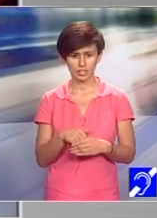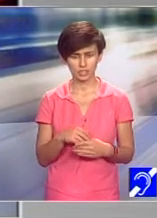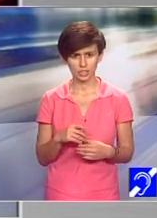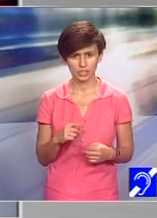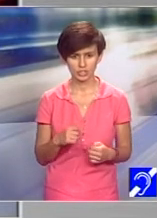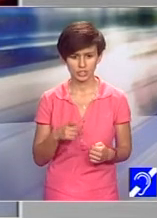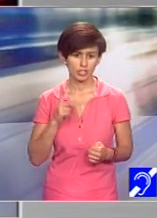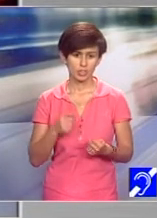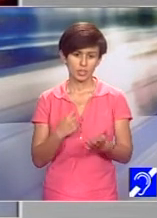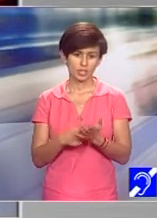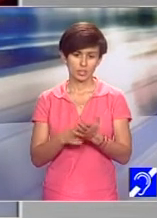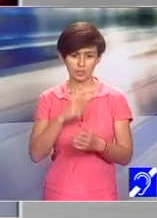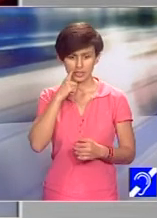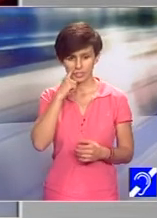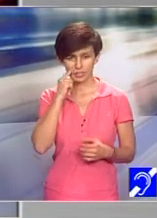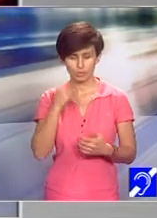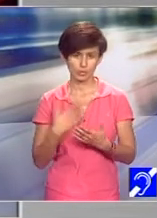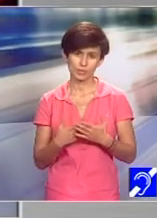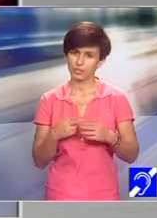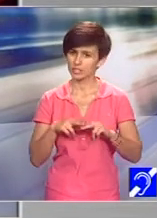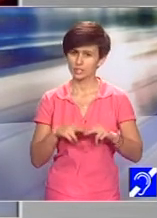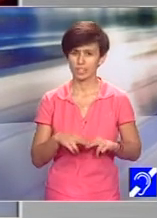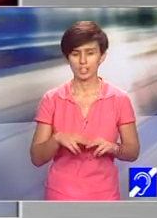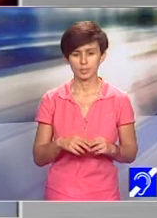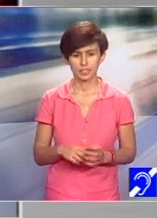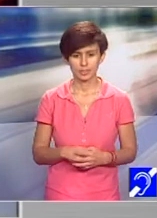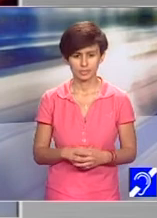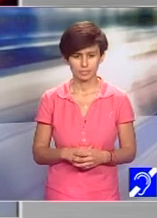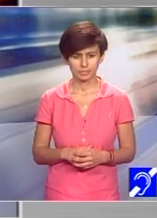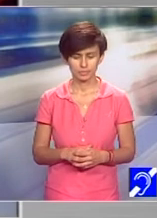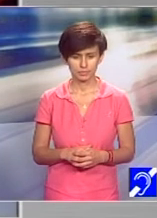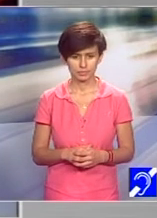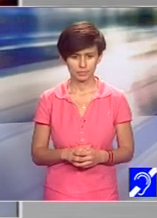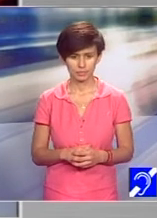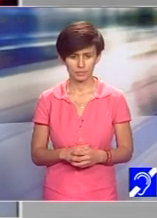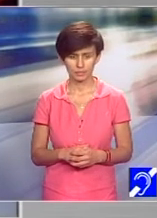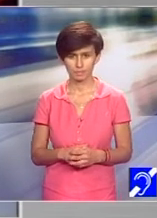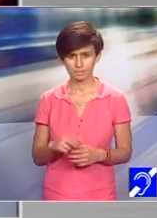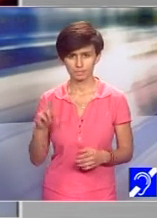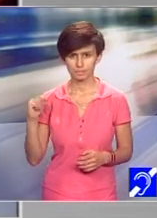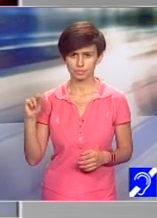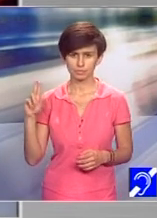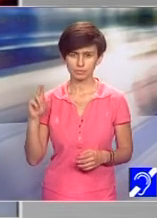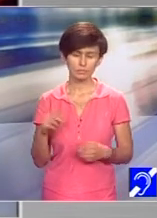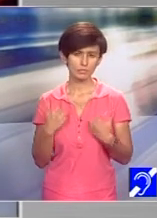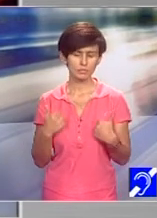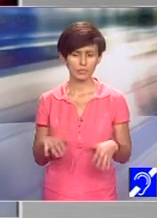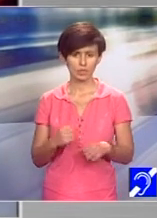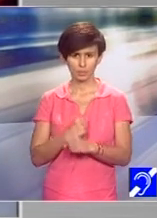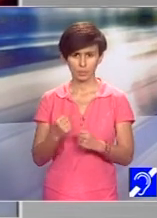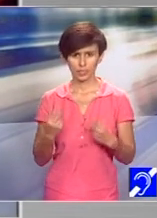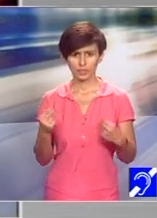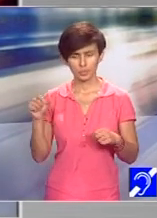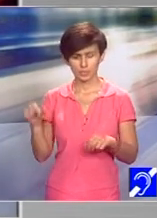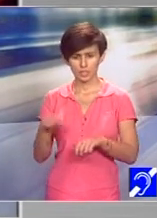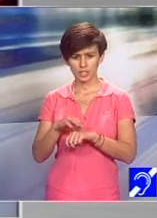să-l ții. Ei, dacă nu pleacă, nu mergem la cămine de bătrâni din urgență. Și UPA a pierdut foarte mulți asistenți și medici.